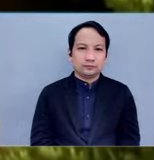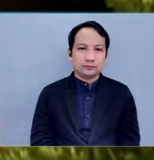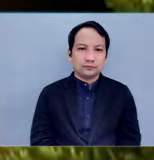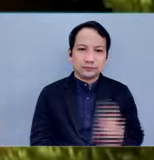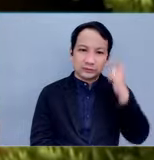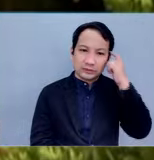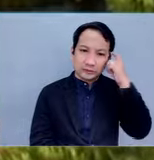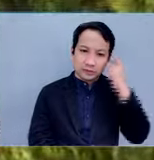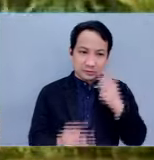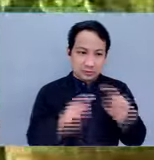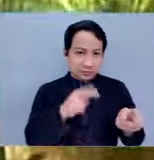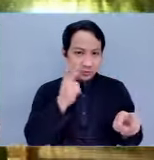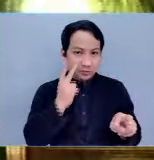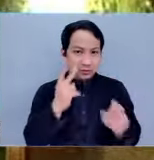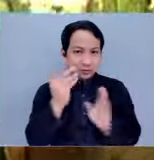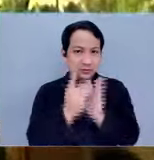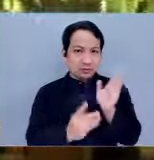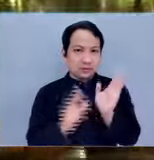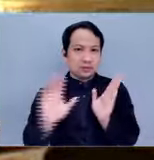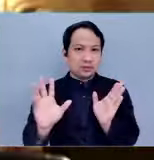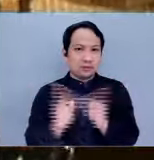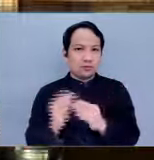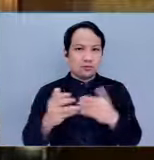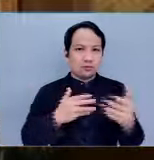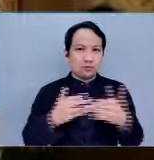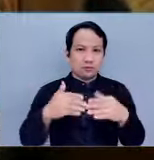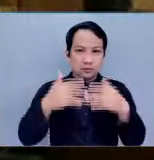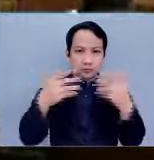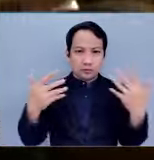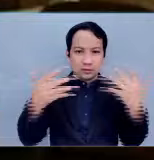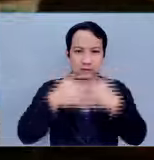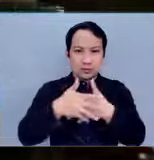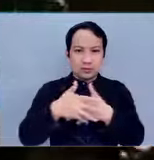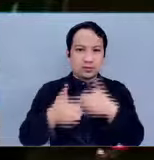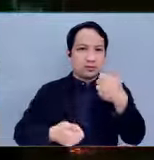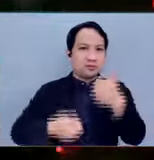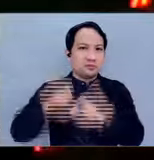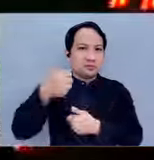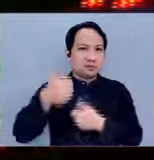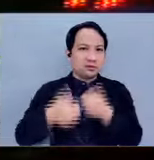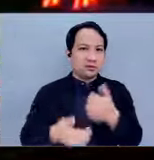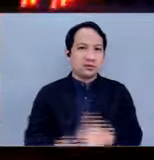Agaw pansing disenyo. Anumang anggulo, panalong panalo.